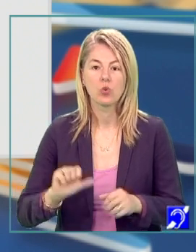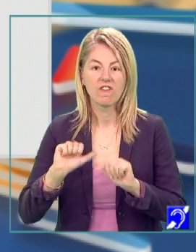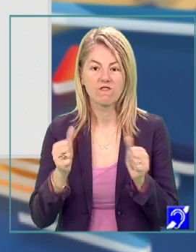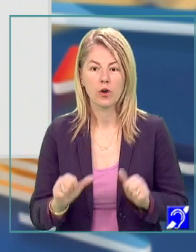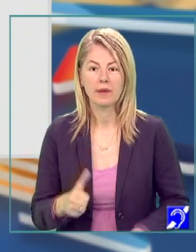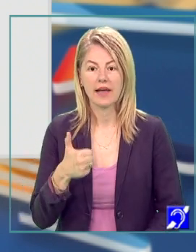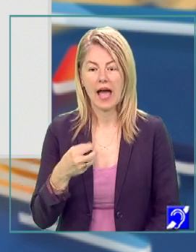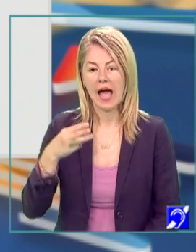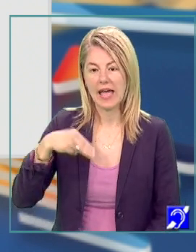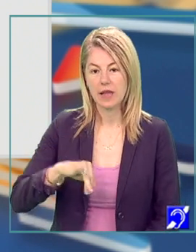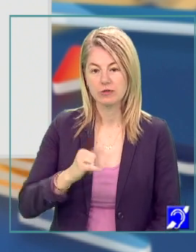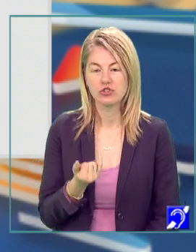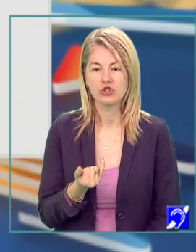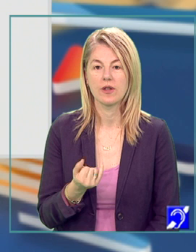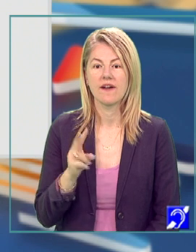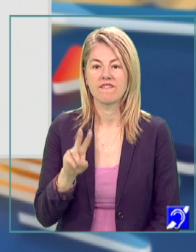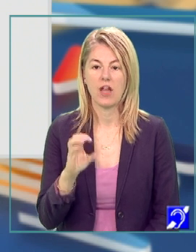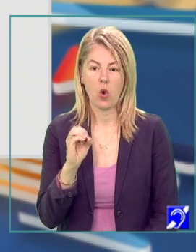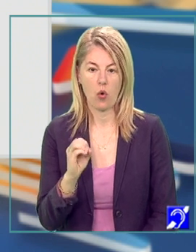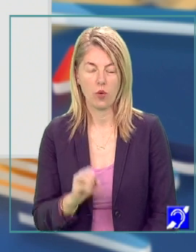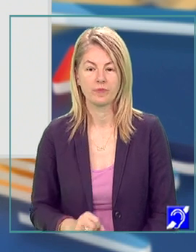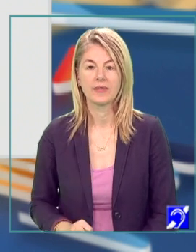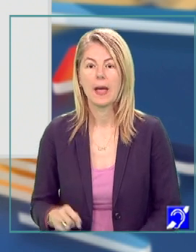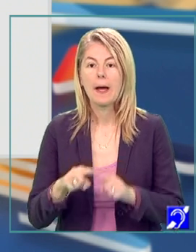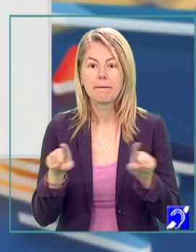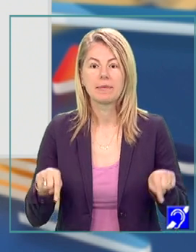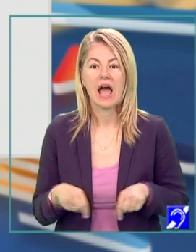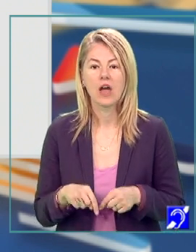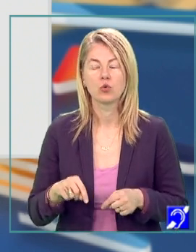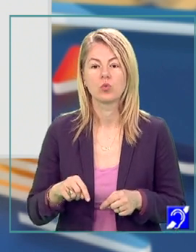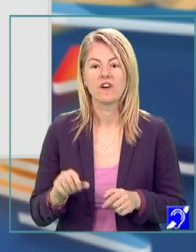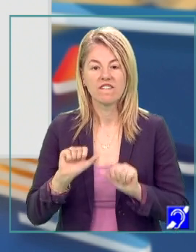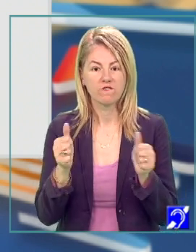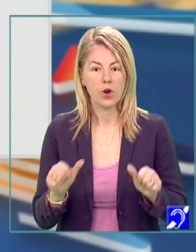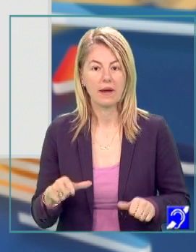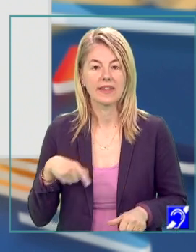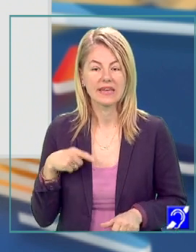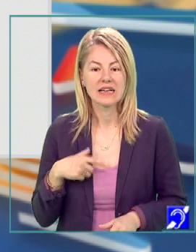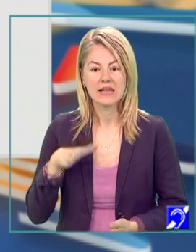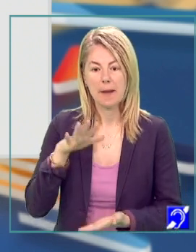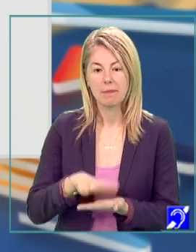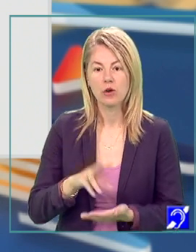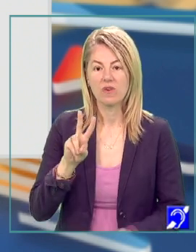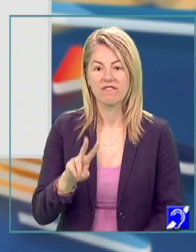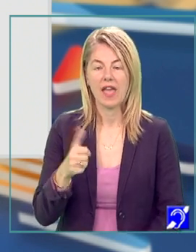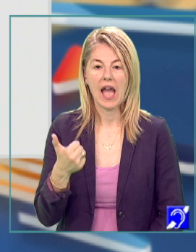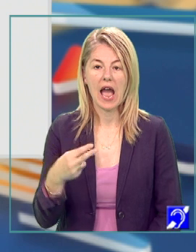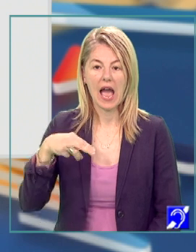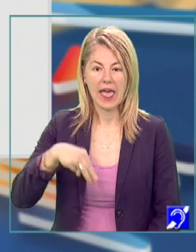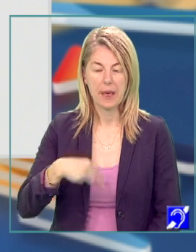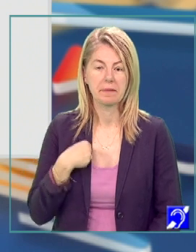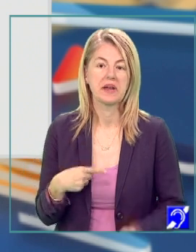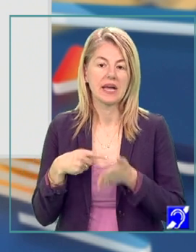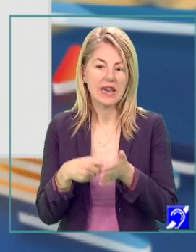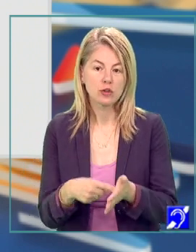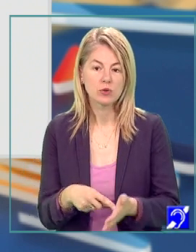de AM și VO. Planul format de AM și VO este chiar planul VAM. Deci ne